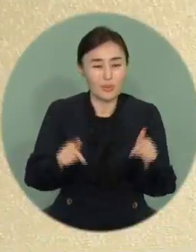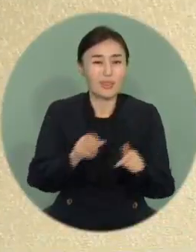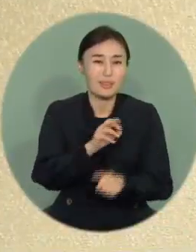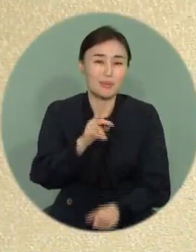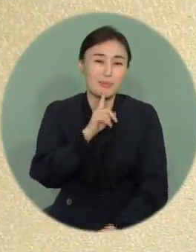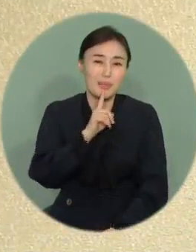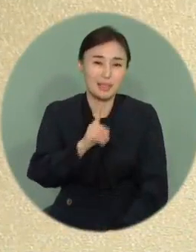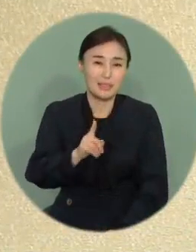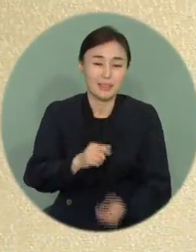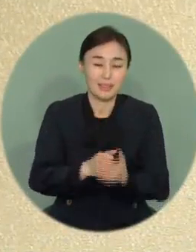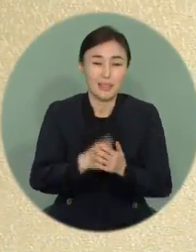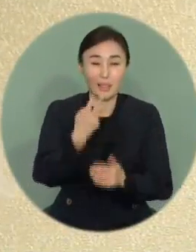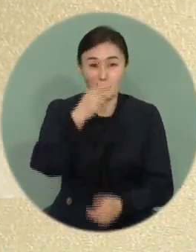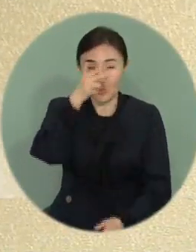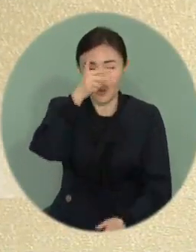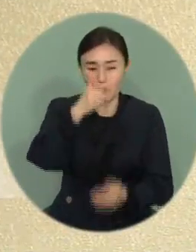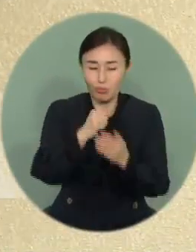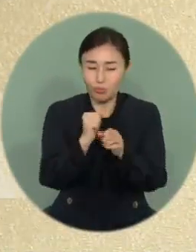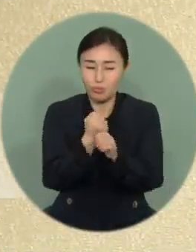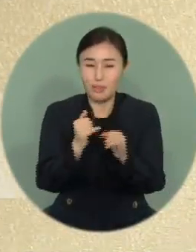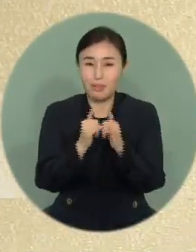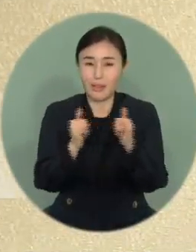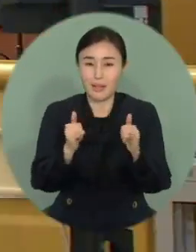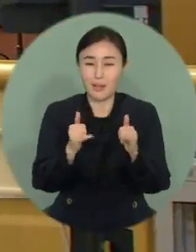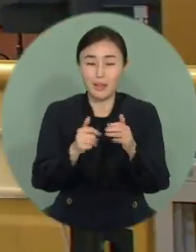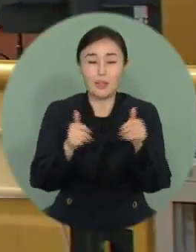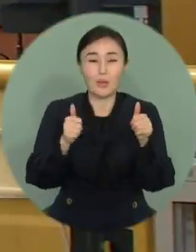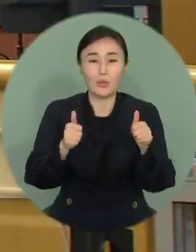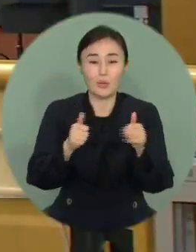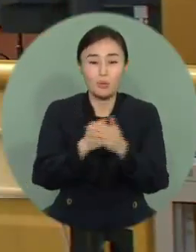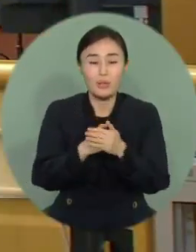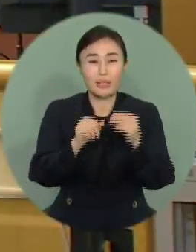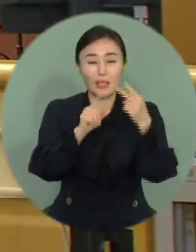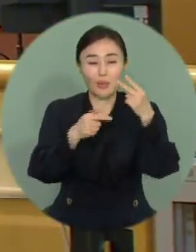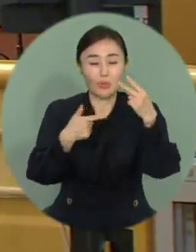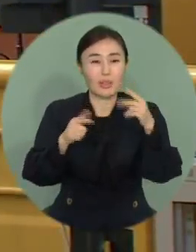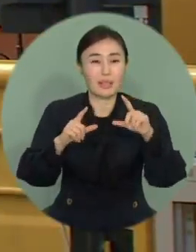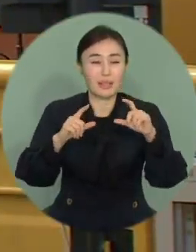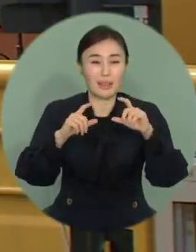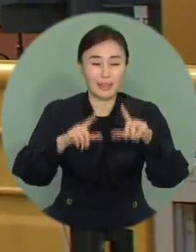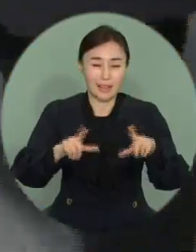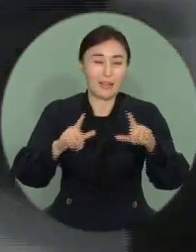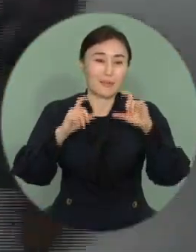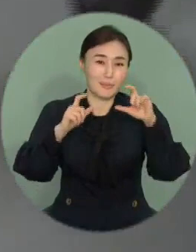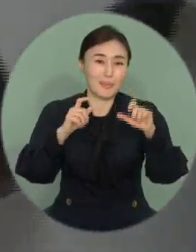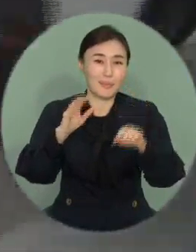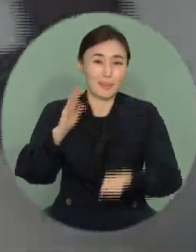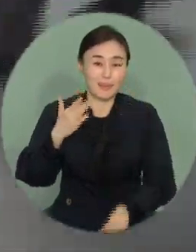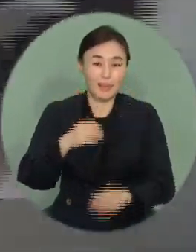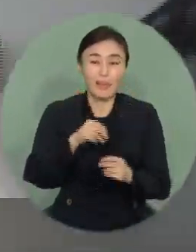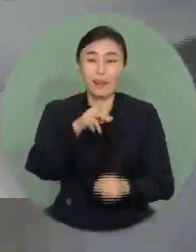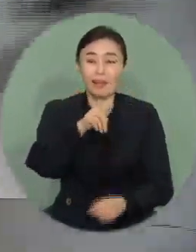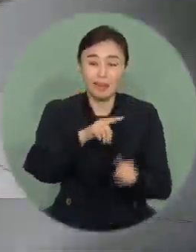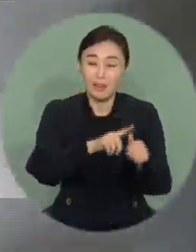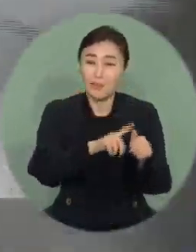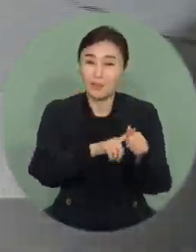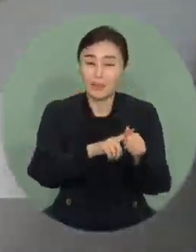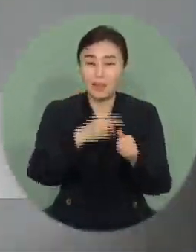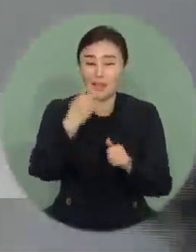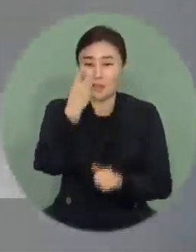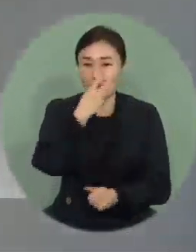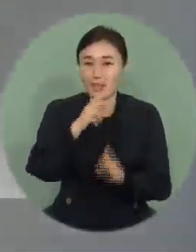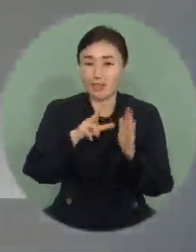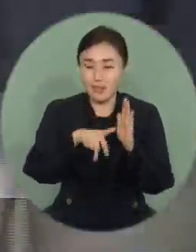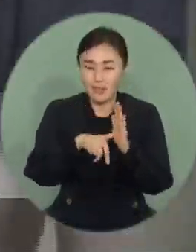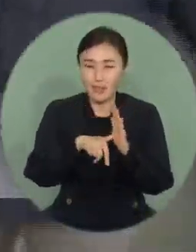주장했습니다 검경 브로커에 대한 선거 공판은 다음 달 6일 진행됩니다 성씨는 이와는 별도로 경찰에